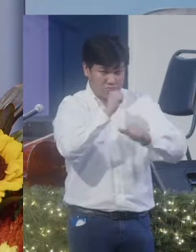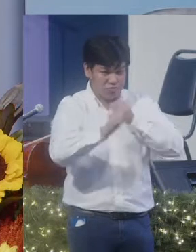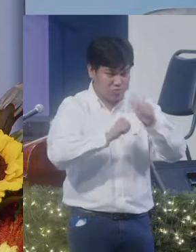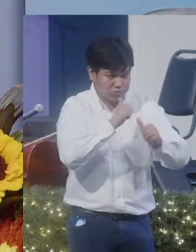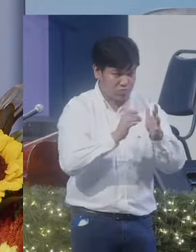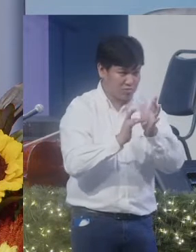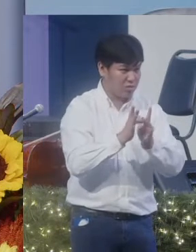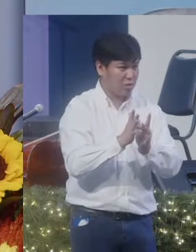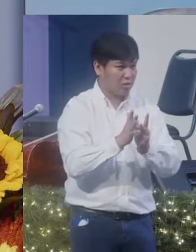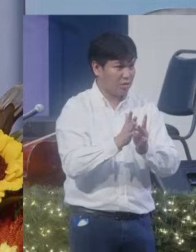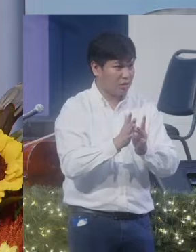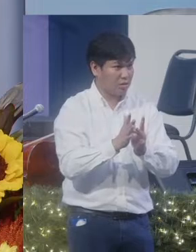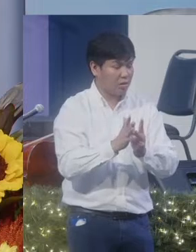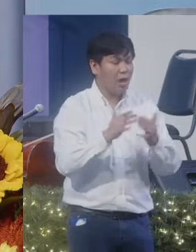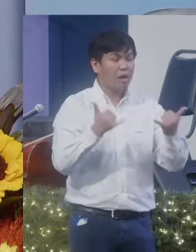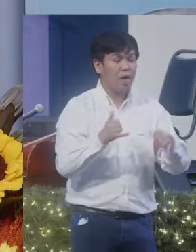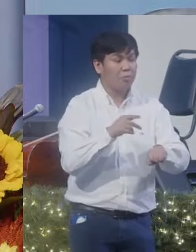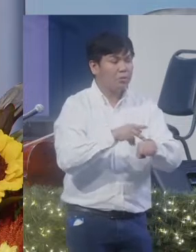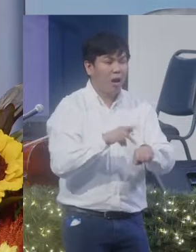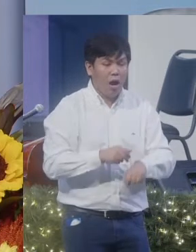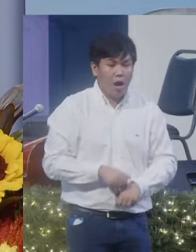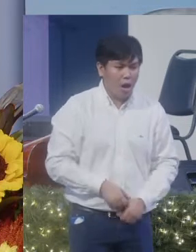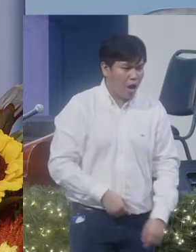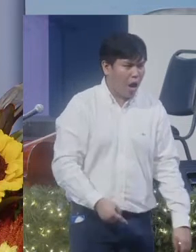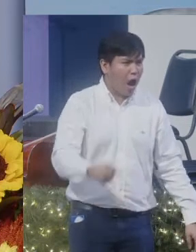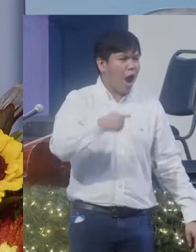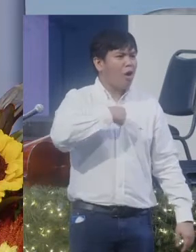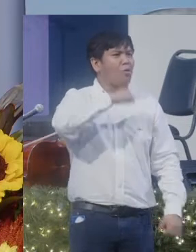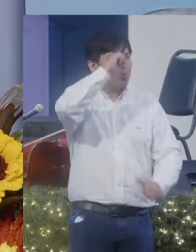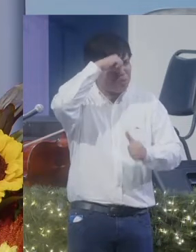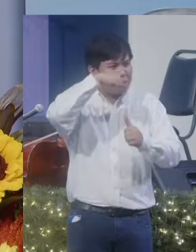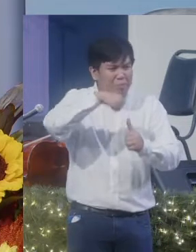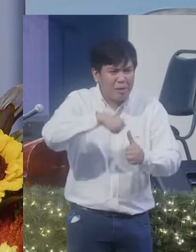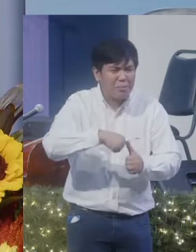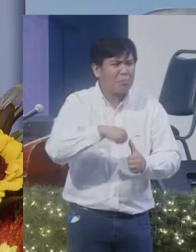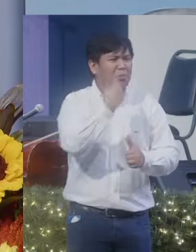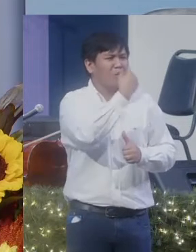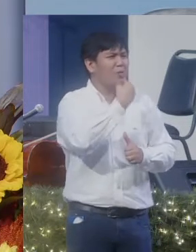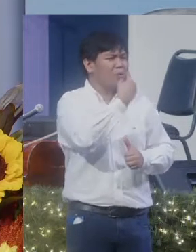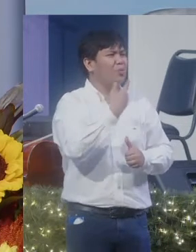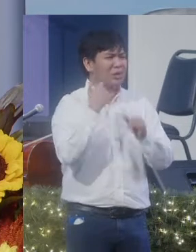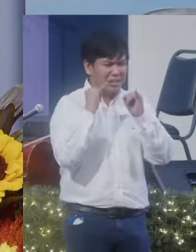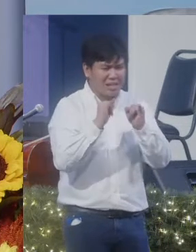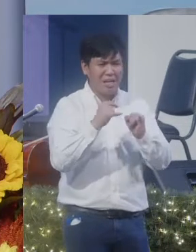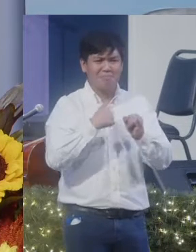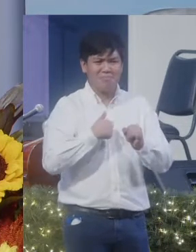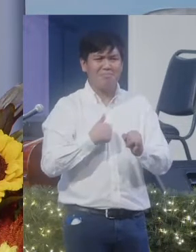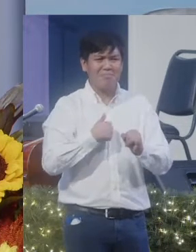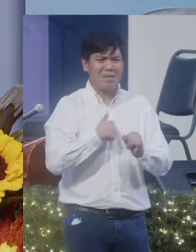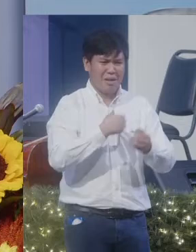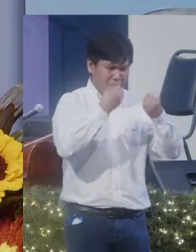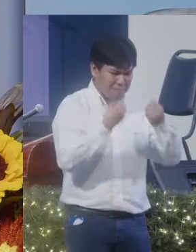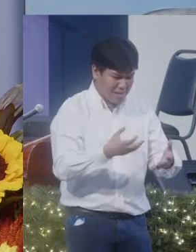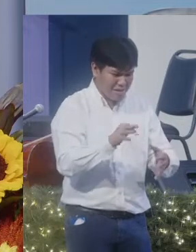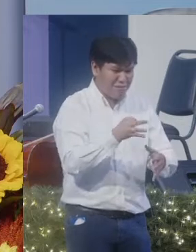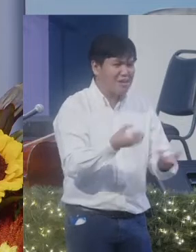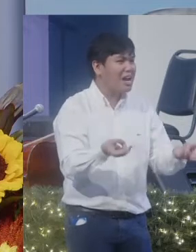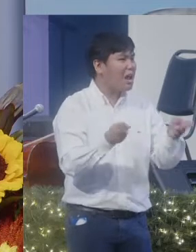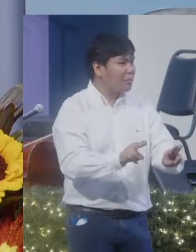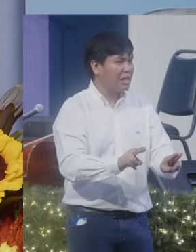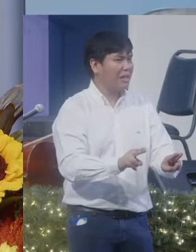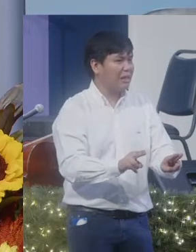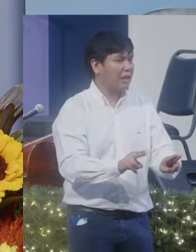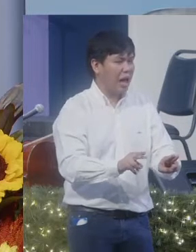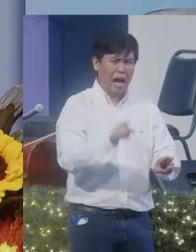Kasi nakita na niya ang kapangyarihan ng ating Panginoon. Narinig na niya ang otoridad ng kanyang pananalita. Hindi madali yung pinagawa